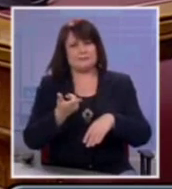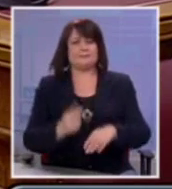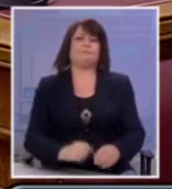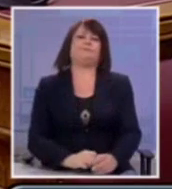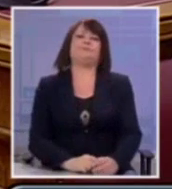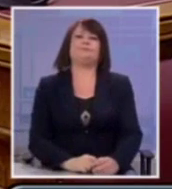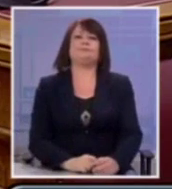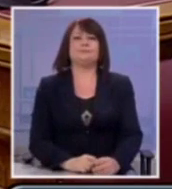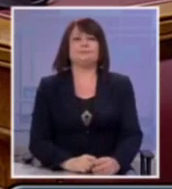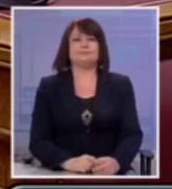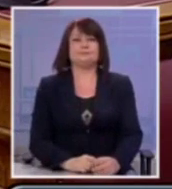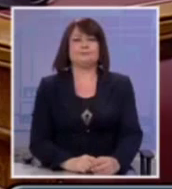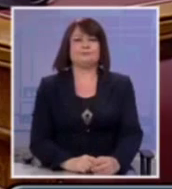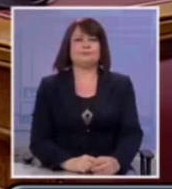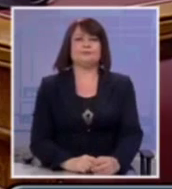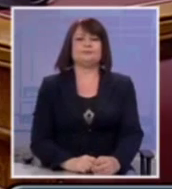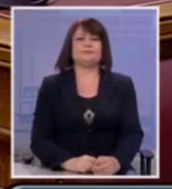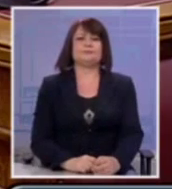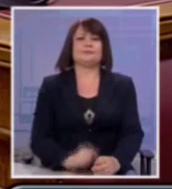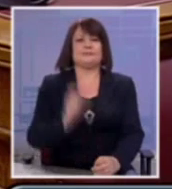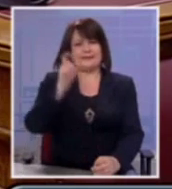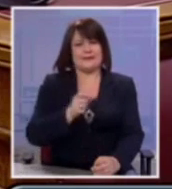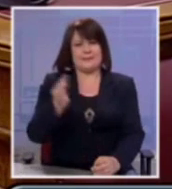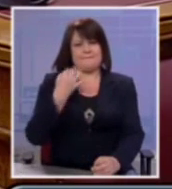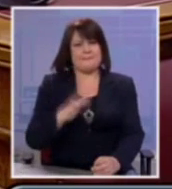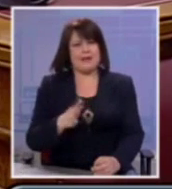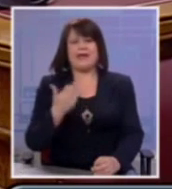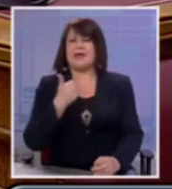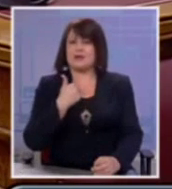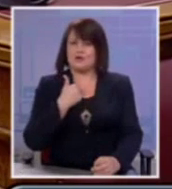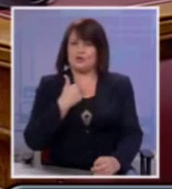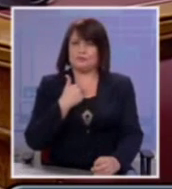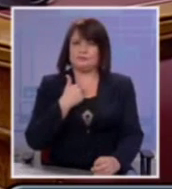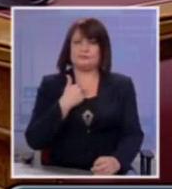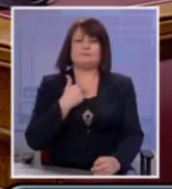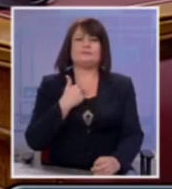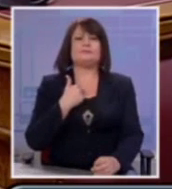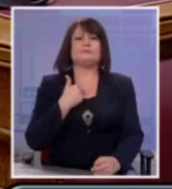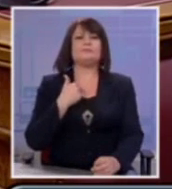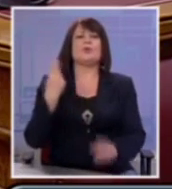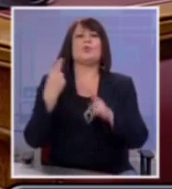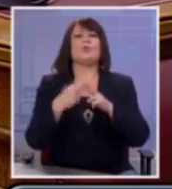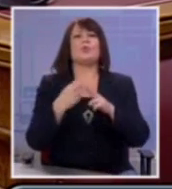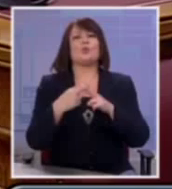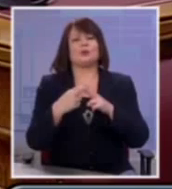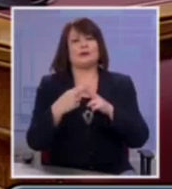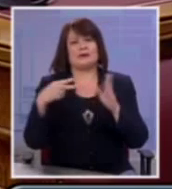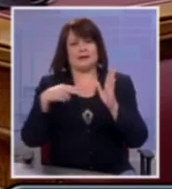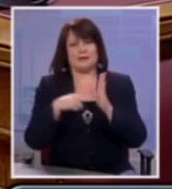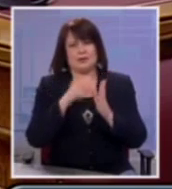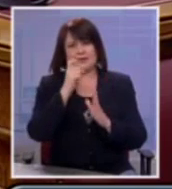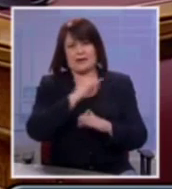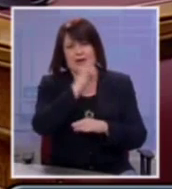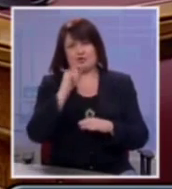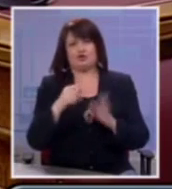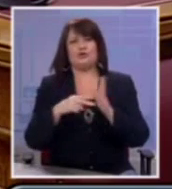επιτροπές. Όπως το είπατε και το επισημάνατε, κυρία Πρόεδρε, εγώ διετέλεσα στο κρίσιμο διάστημα το 2010